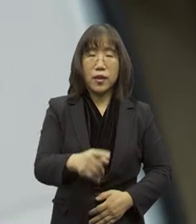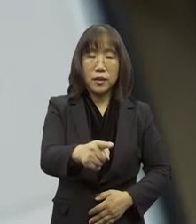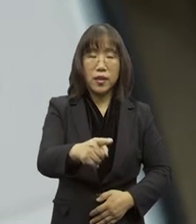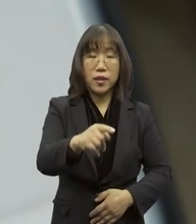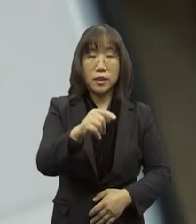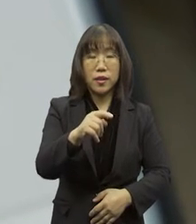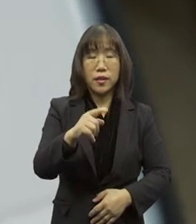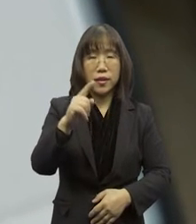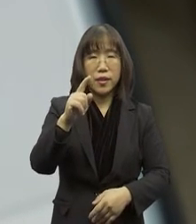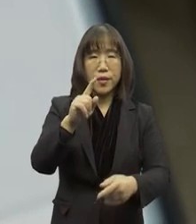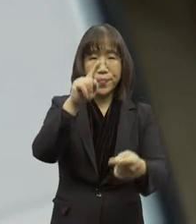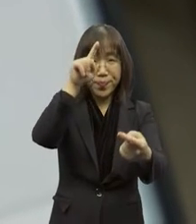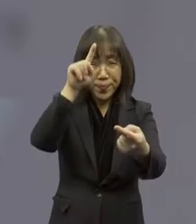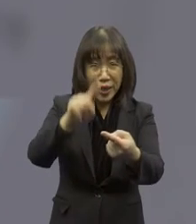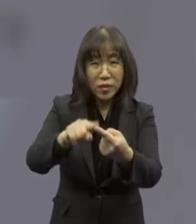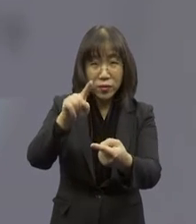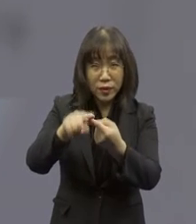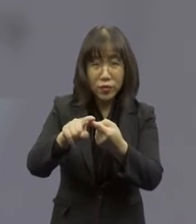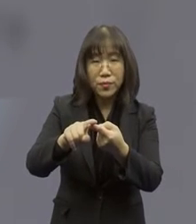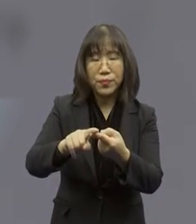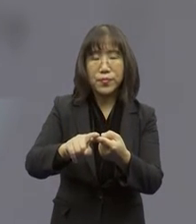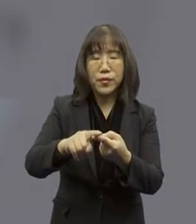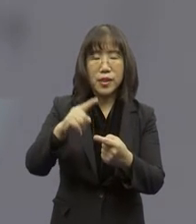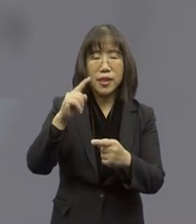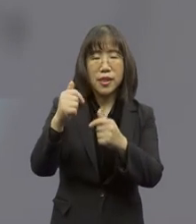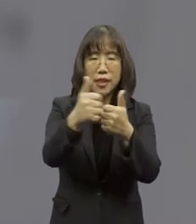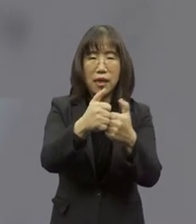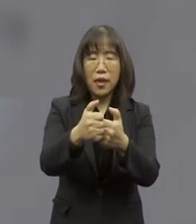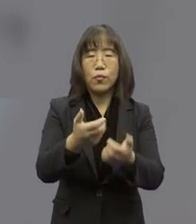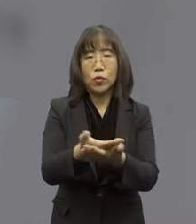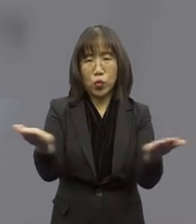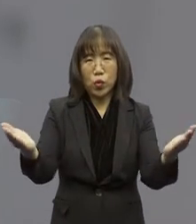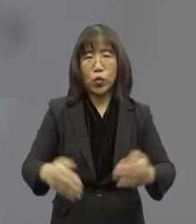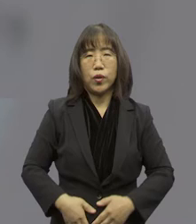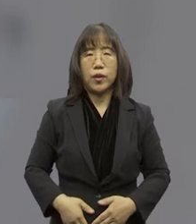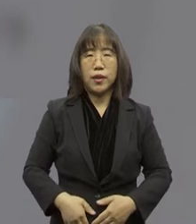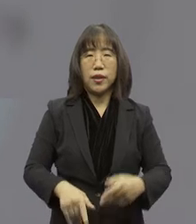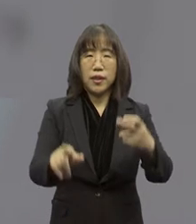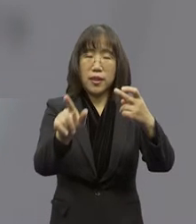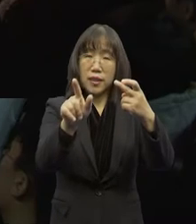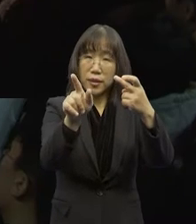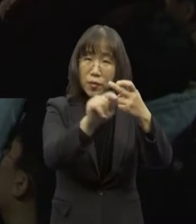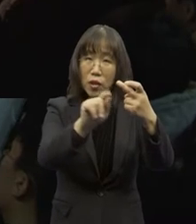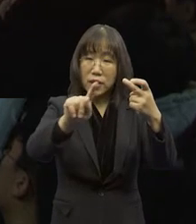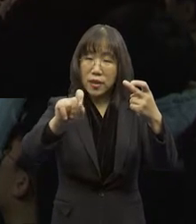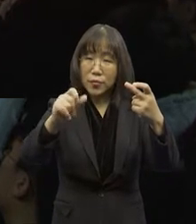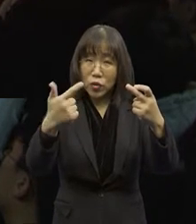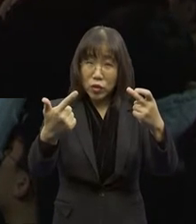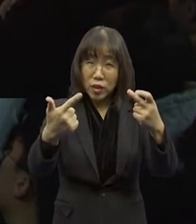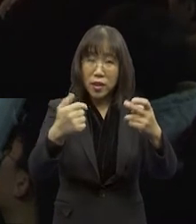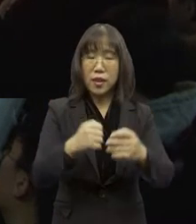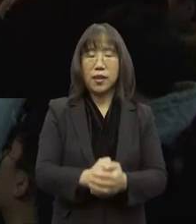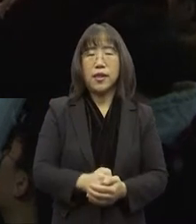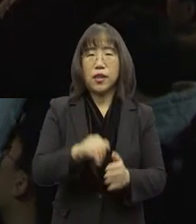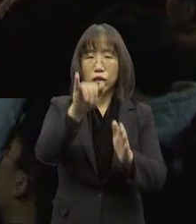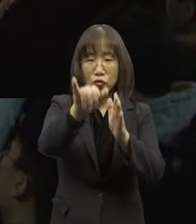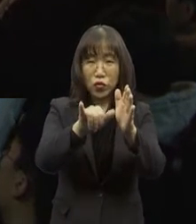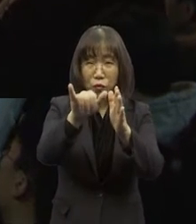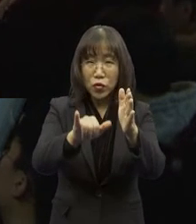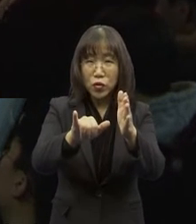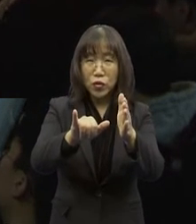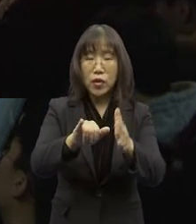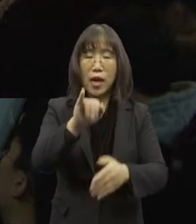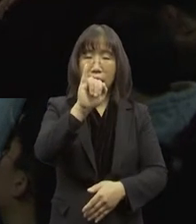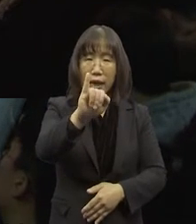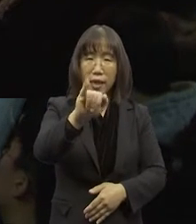수험생과 학부모들을 위한 맞춤형 상담도 진행됩니다. 이어 다음 날인 16일에는 강서구청 유튜브